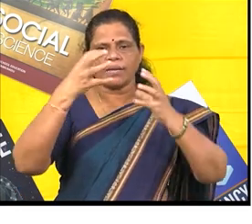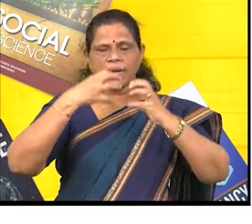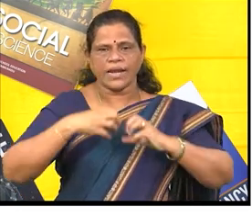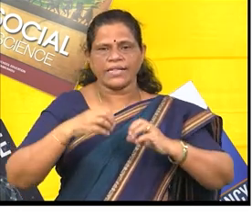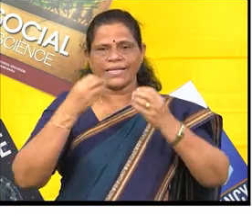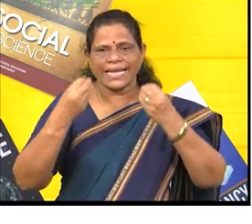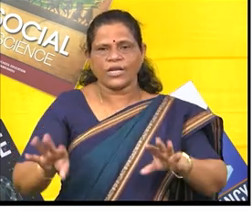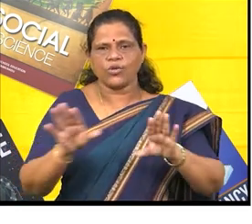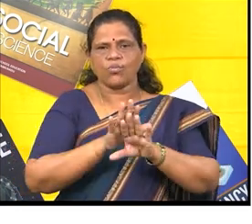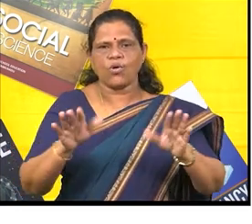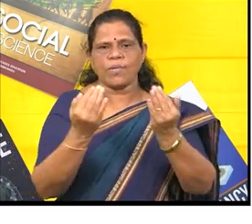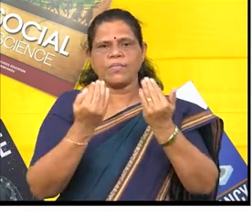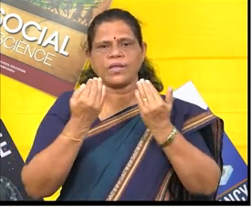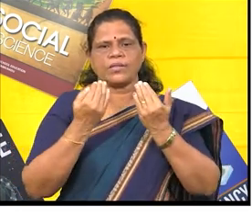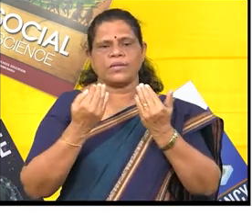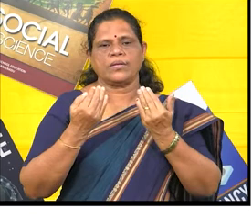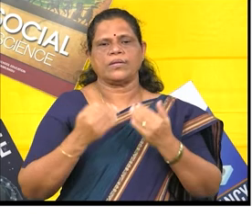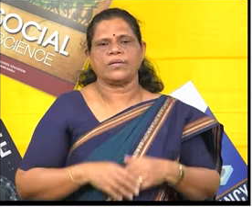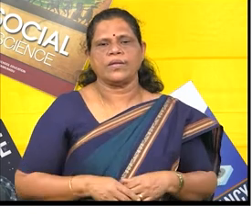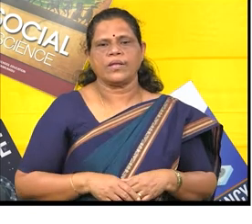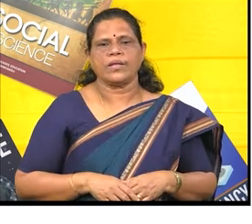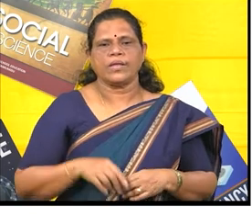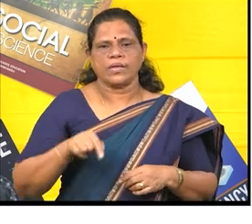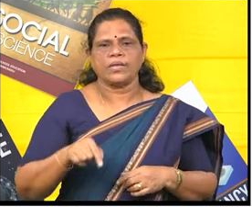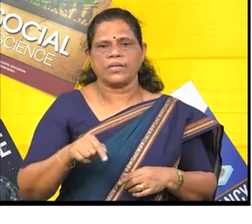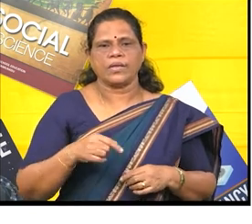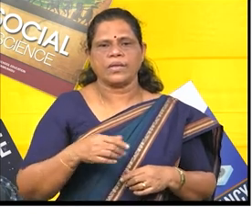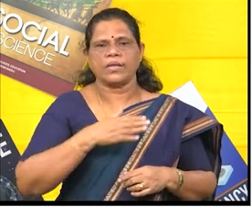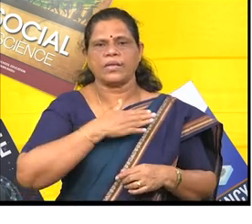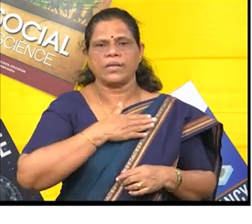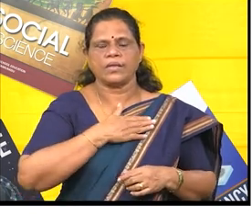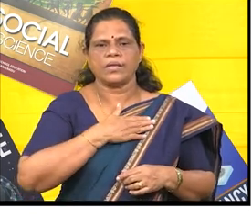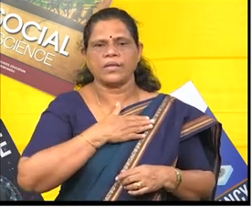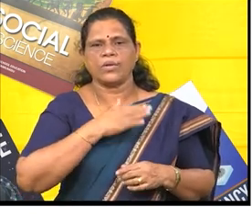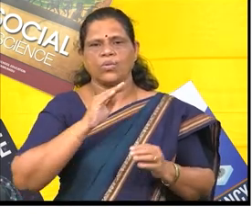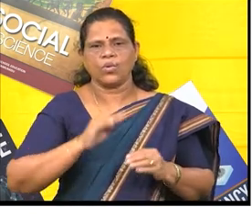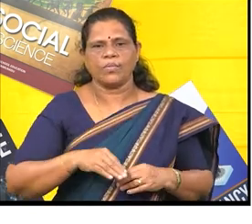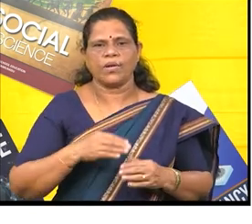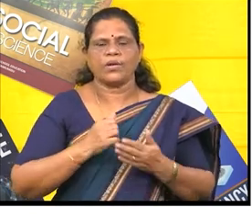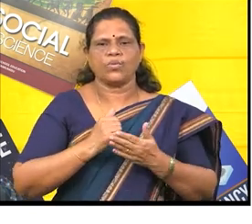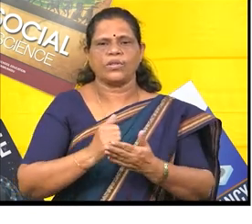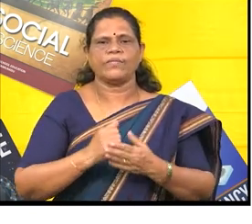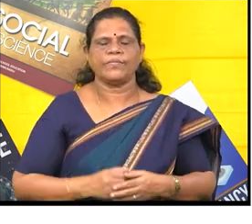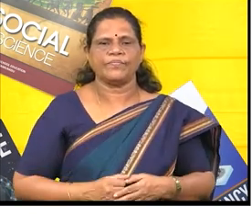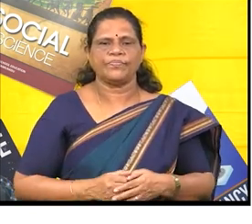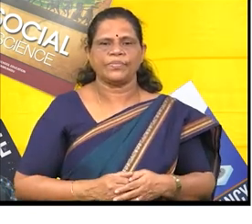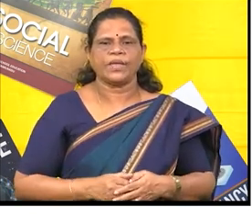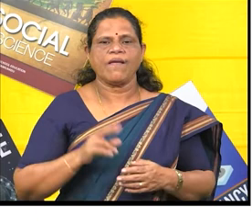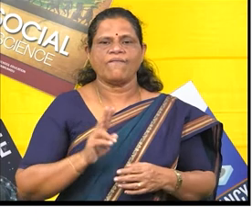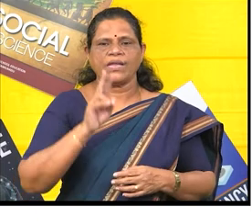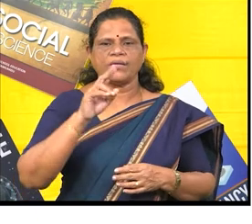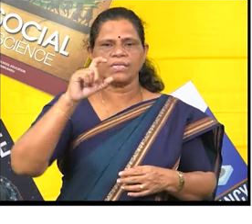கெடாமல் இருப்பதற்காக பயன்படுத்தக்கூடிய வேதிப்பொருட்கள் தான் எதிர் ஆக்சினேட்டரிகள். இது இதய குறைபாட்டிற்காகவும் நம்ம இந்த எதிர் ஆக்சினேட்டரிகளை